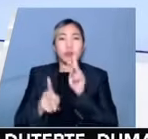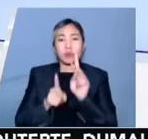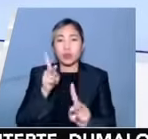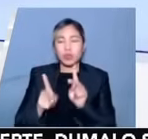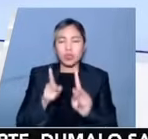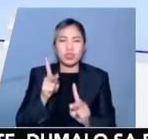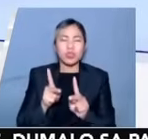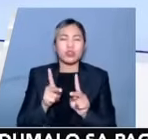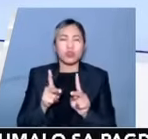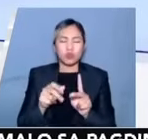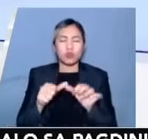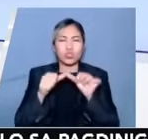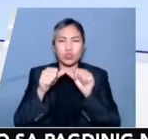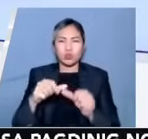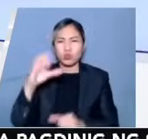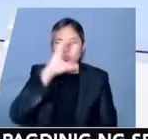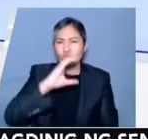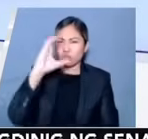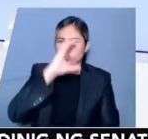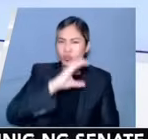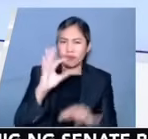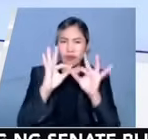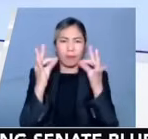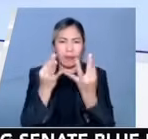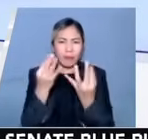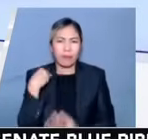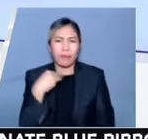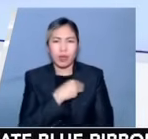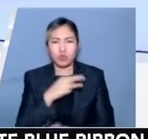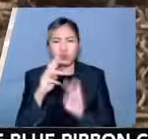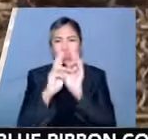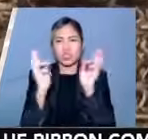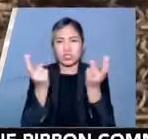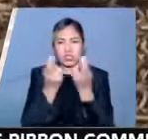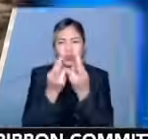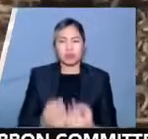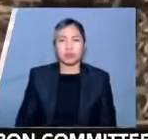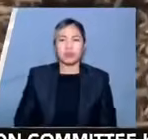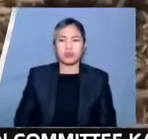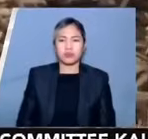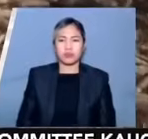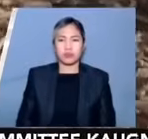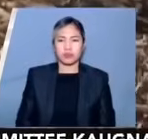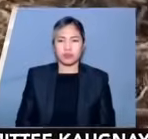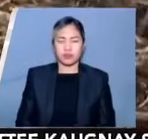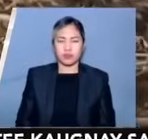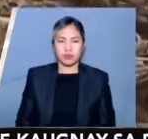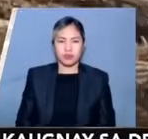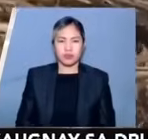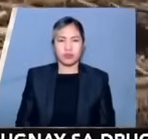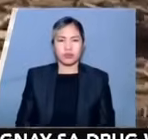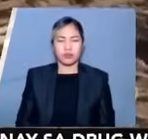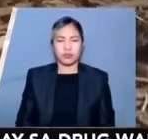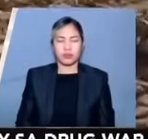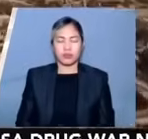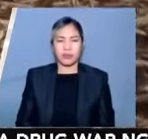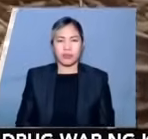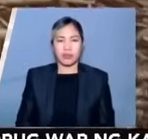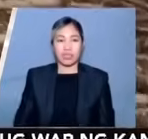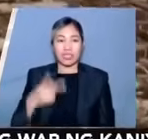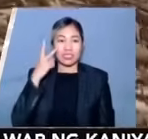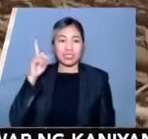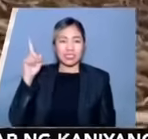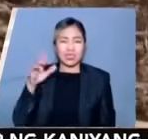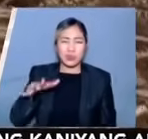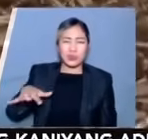nawawalan nilang kaanak balitang hatid ni Darlene Kai ganito kalawak ang pinsalang